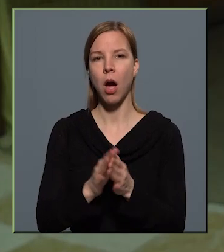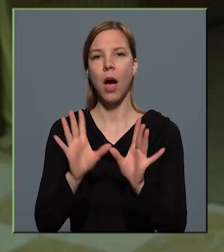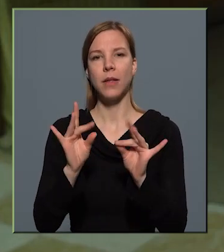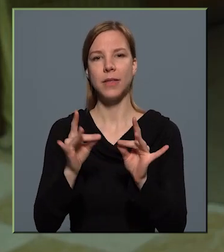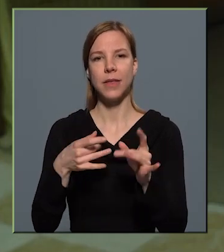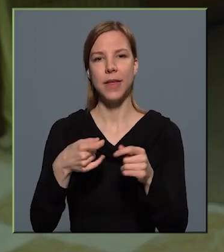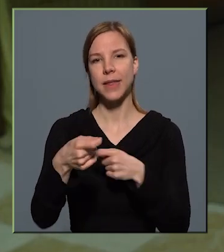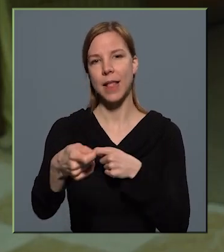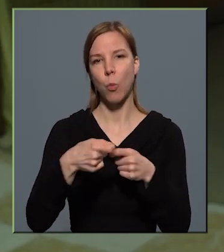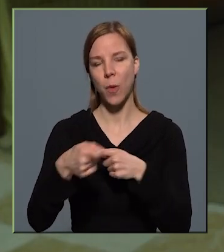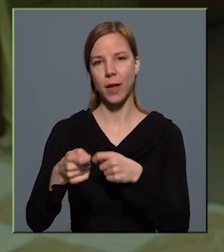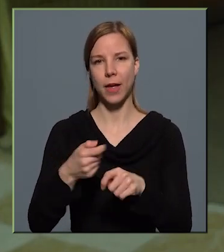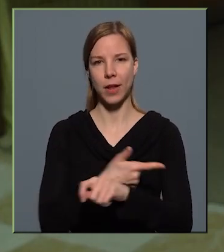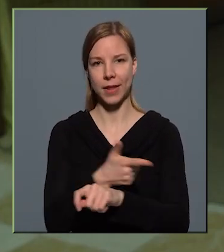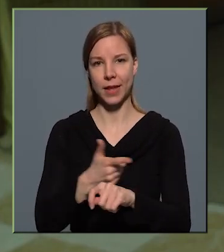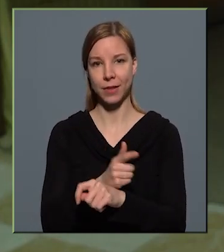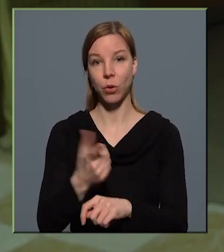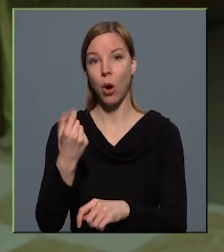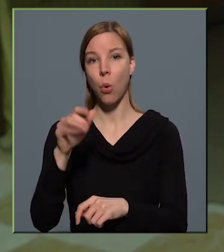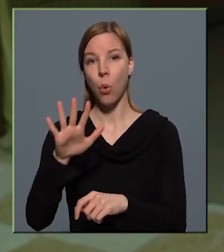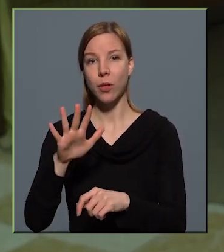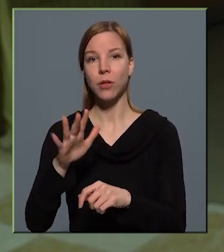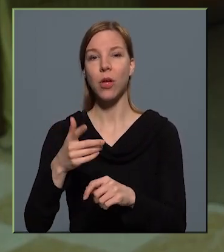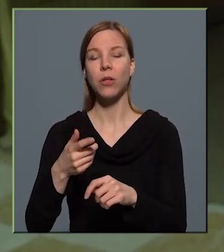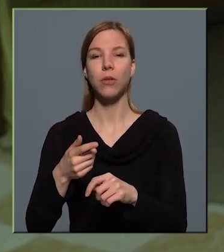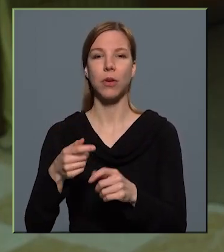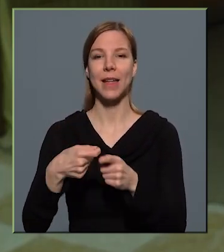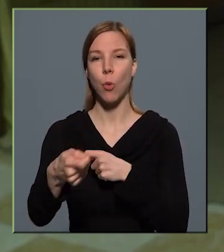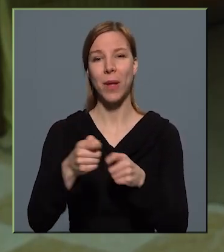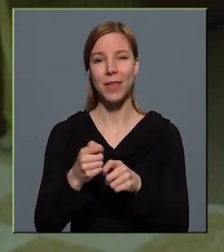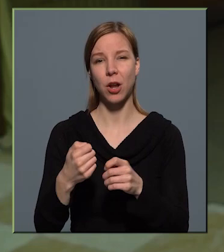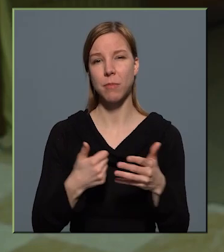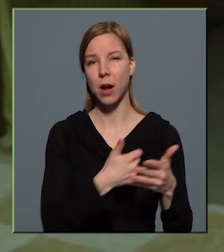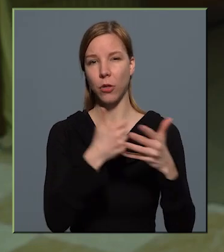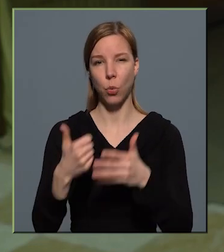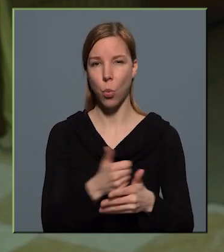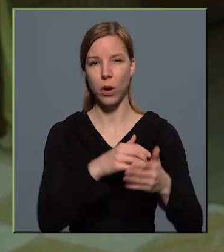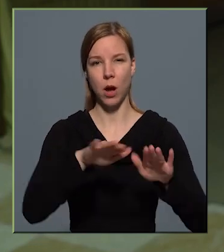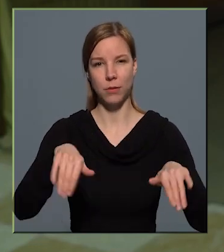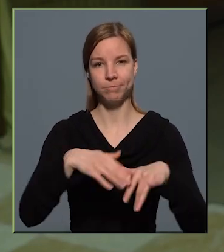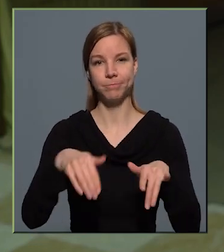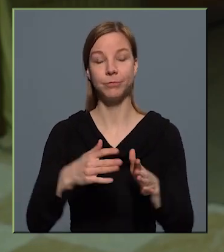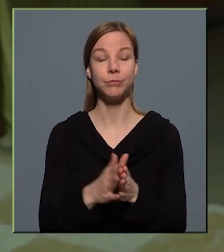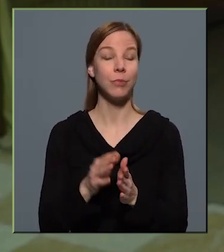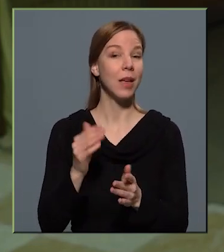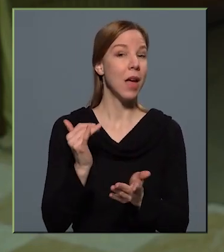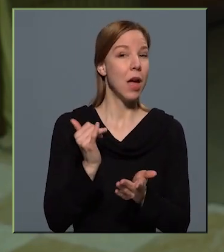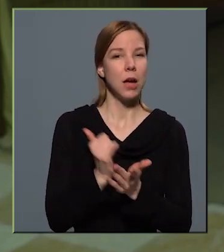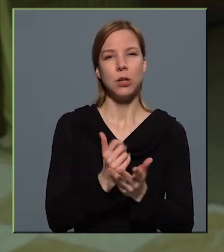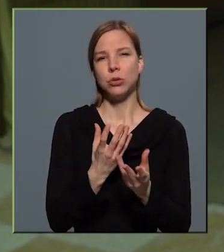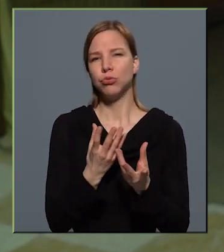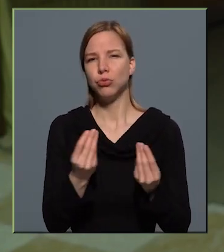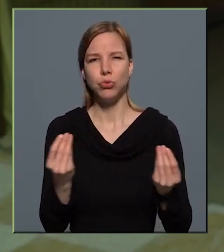óra alatt van meg, a 25 kilométer meg majdnem 6 óra alatt. Igazából annyira sok